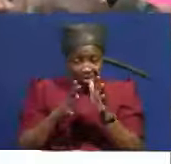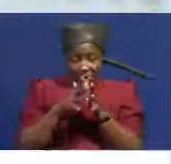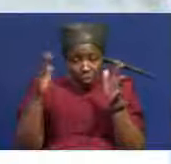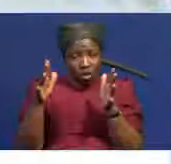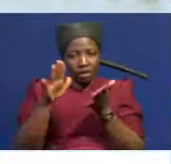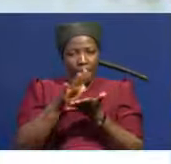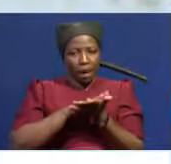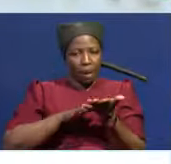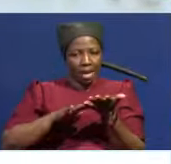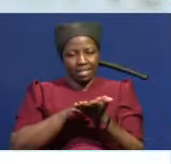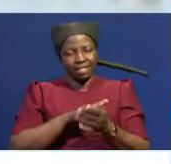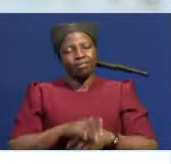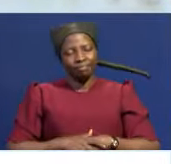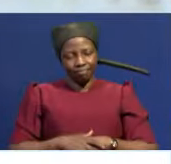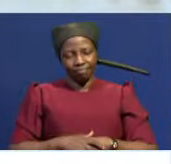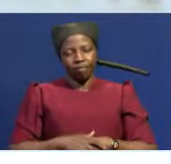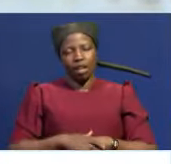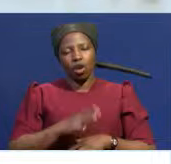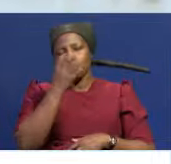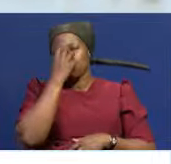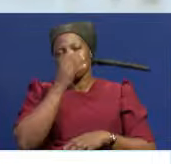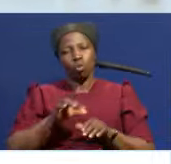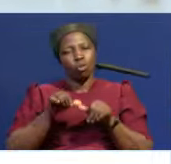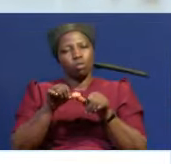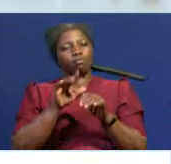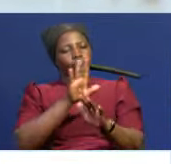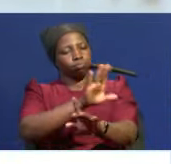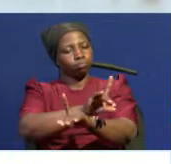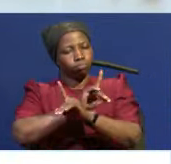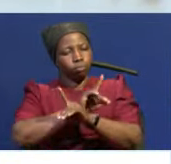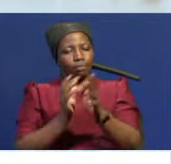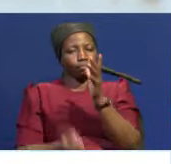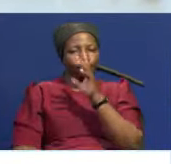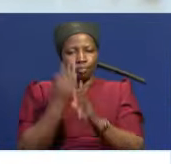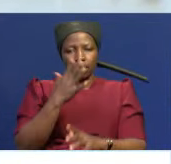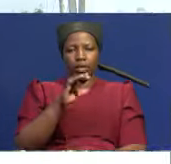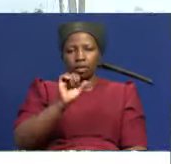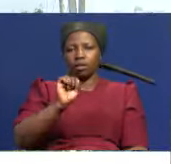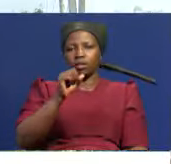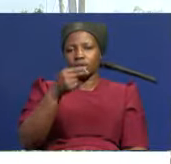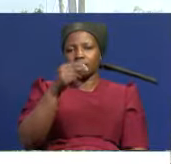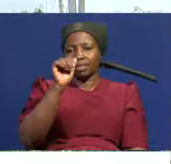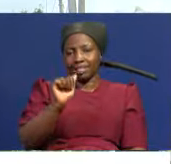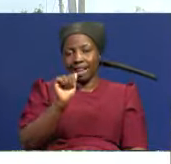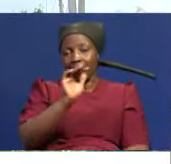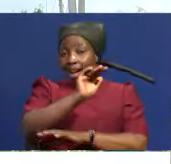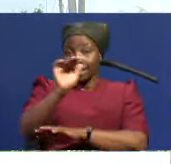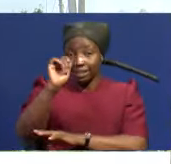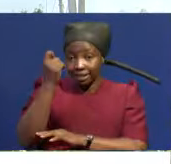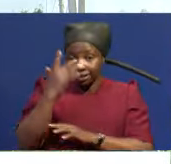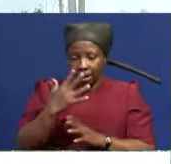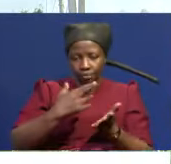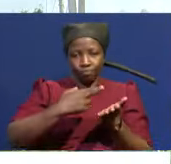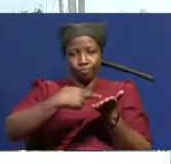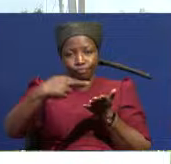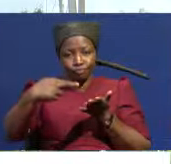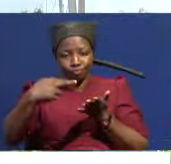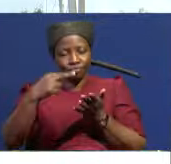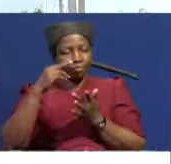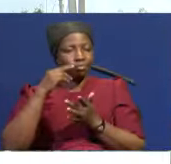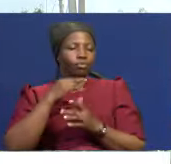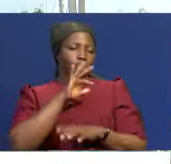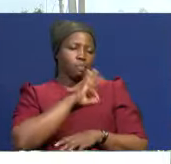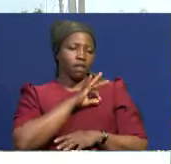based. Ruto continued to defend the rollout of a social health insurance fund, calling on Kenyans to register to benefit from